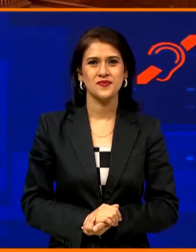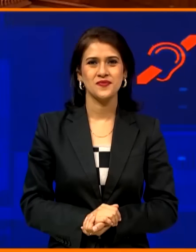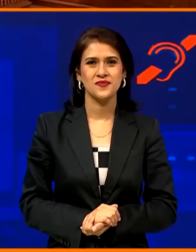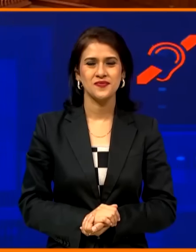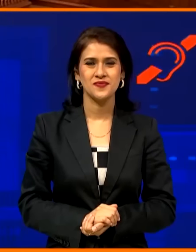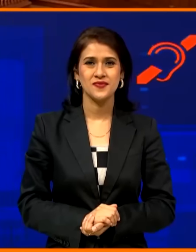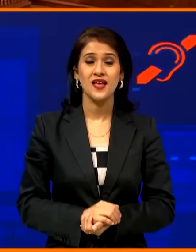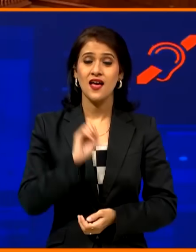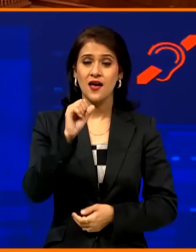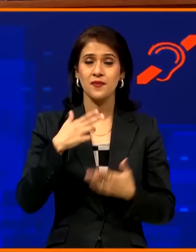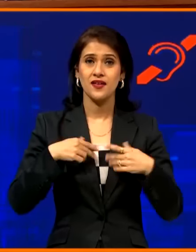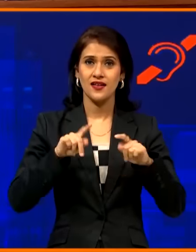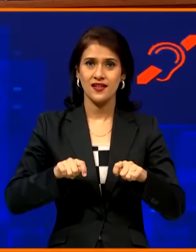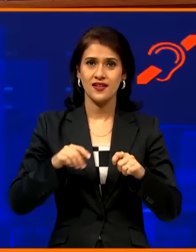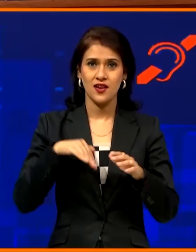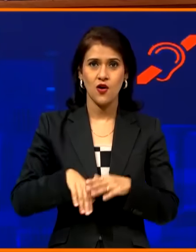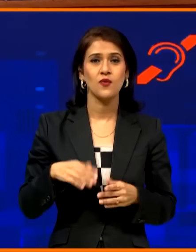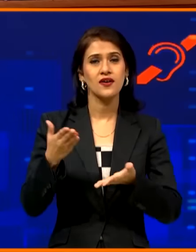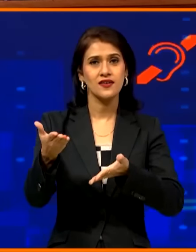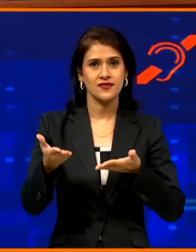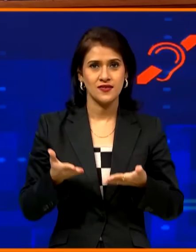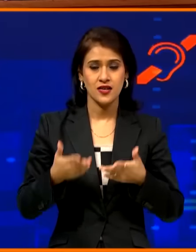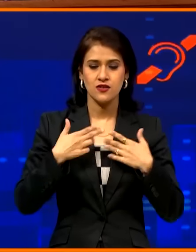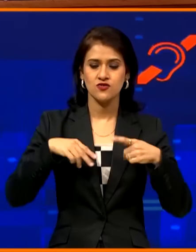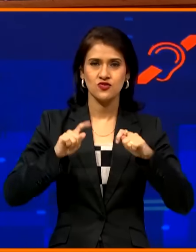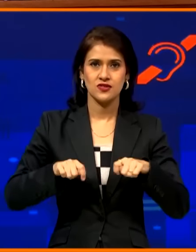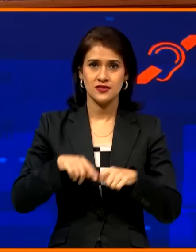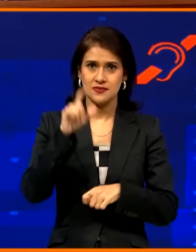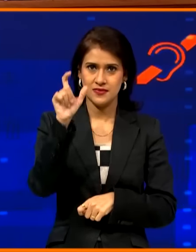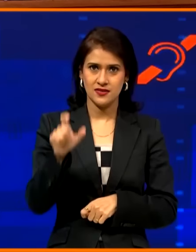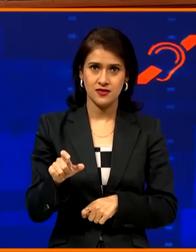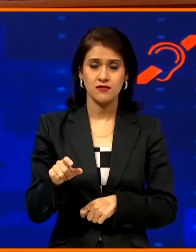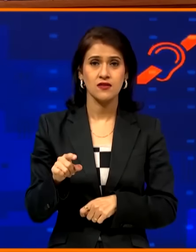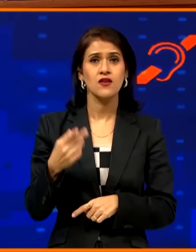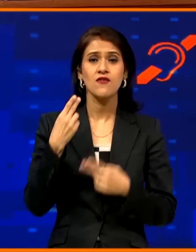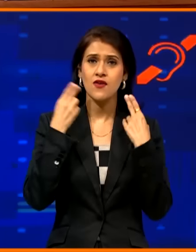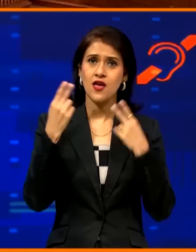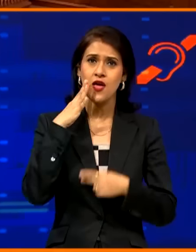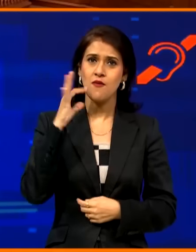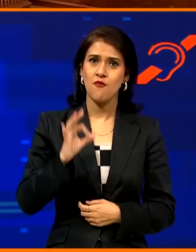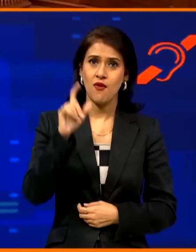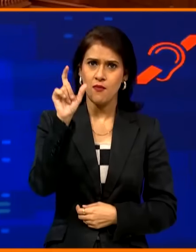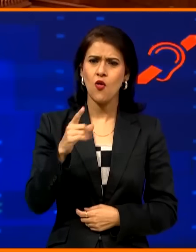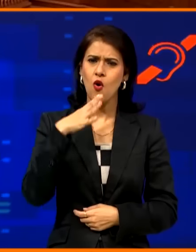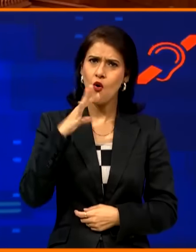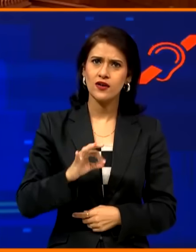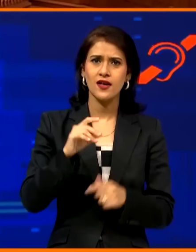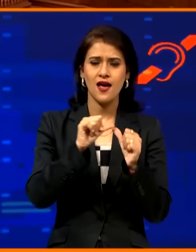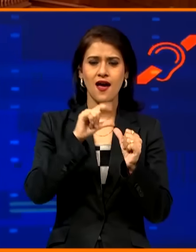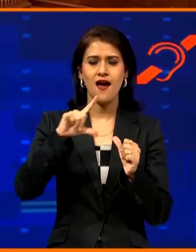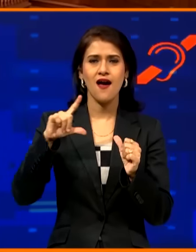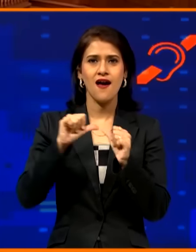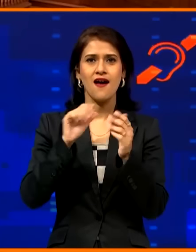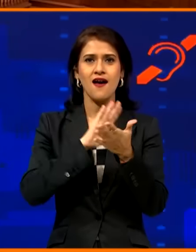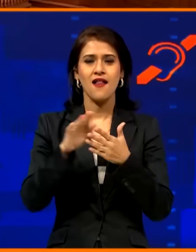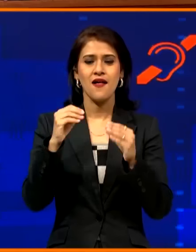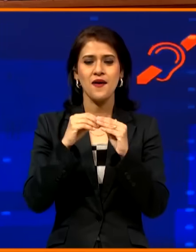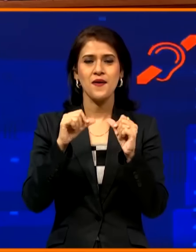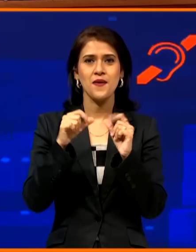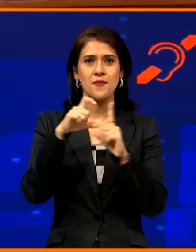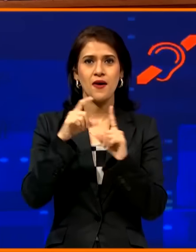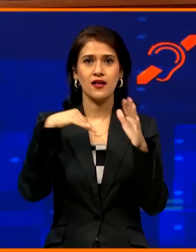और आपकी अदालत में अब मैं आमंत्रित कर रहा हूं हमारे आज के जज को हमारे आज के जज बहुत खास है वो वाकई में इलाहाबाद हाई कोर्ट में ज रह चुके